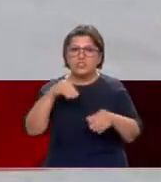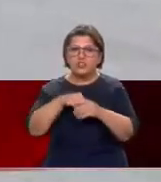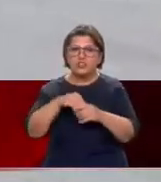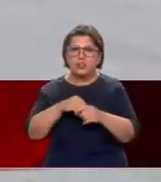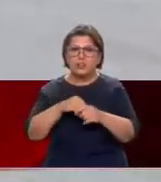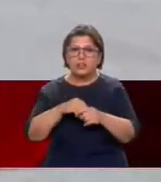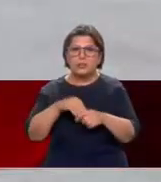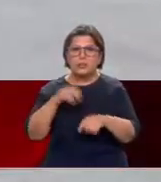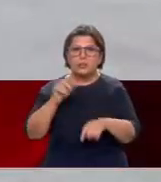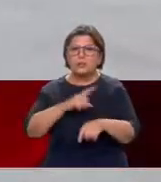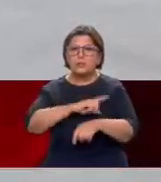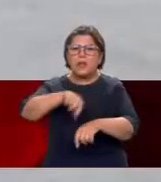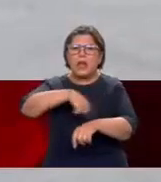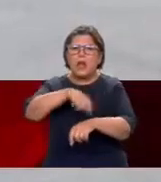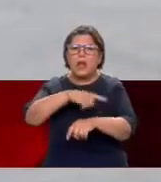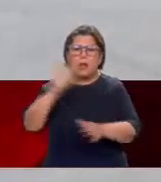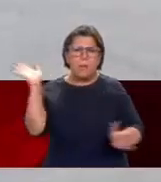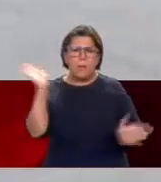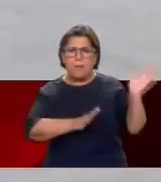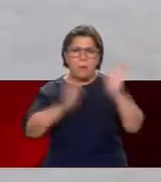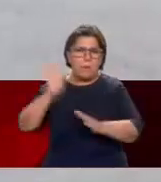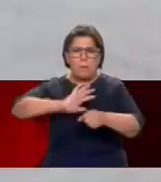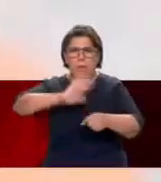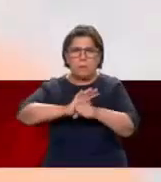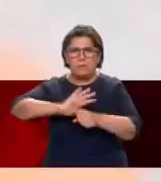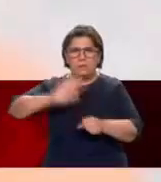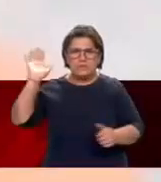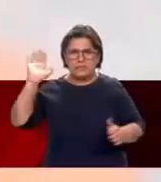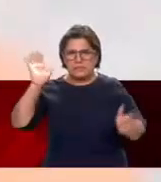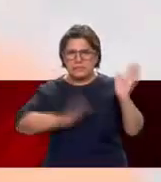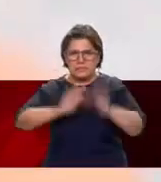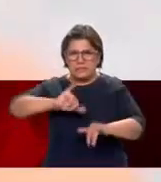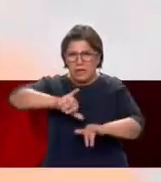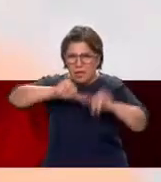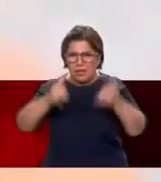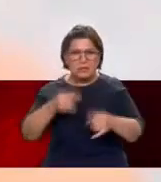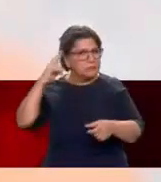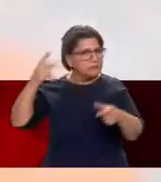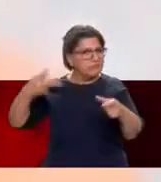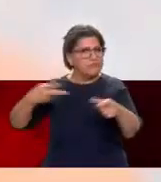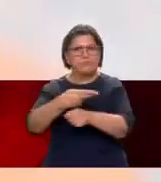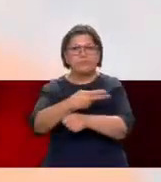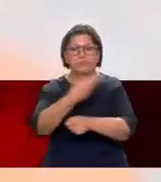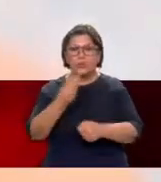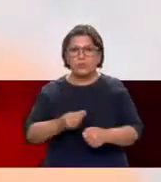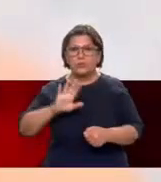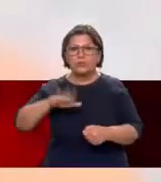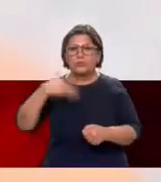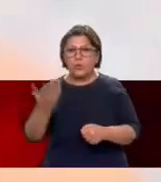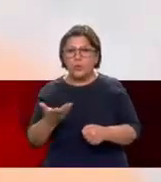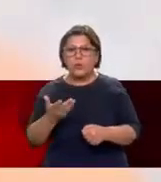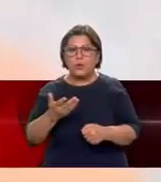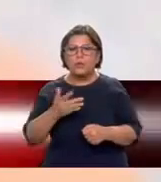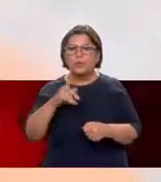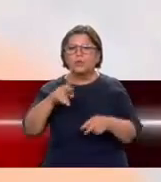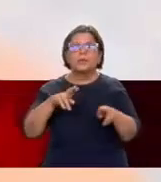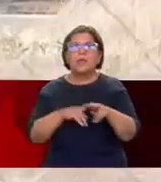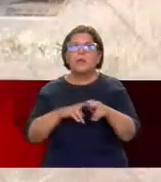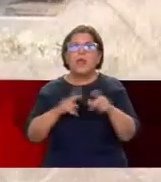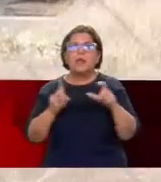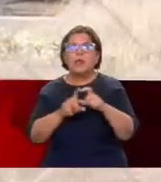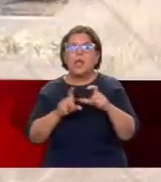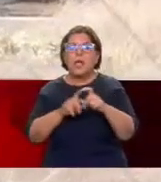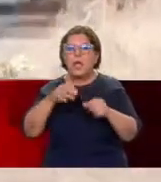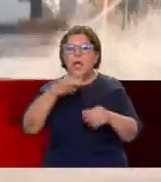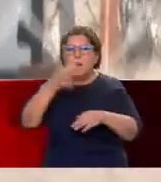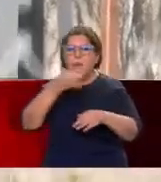içerisinde dakikalarca darp etti, sonra da saçını kesti. İşkence arabada başladı. Fakat asıl korku dolu anlar Kanal D Haber'in